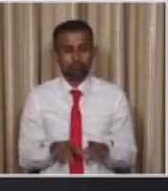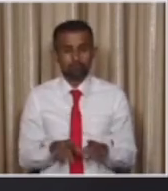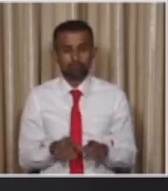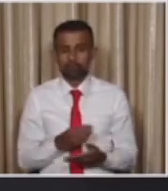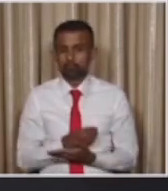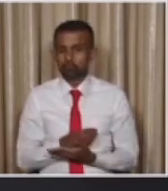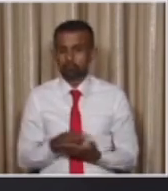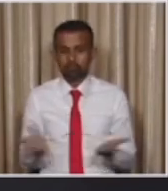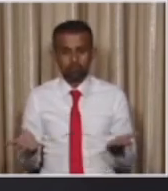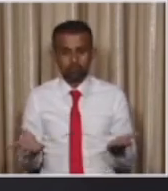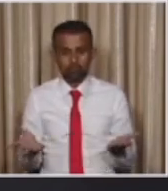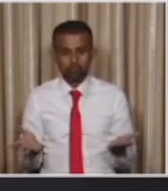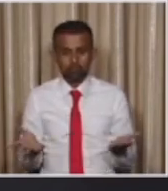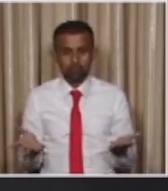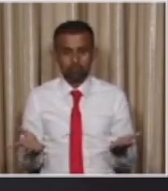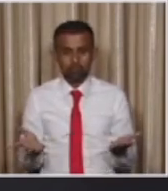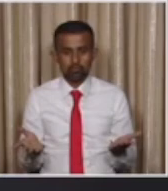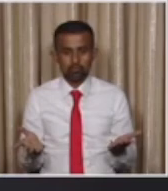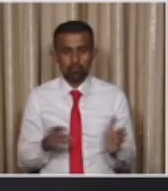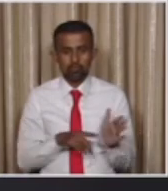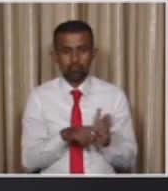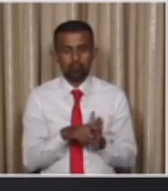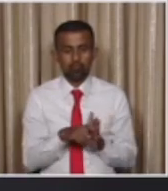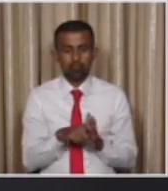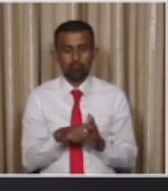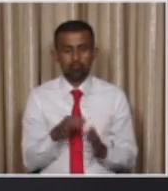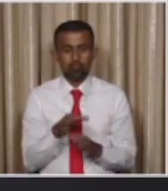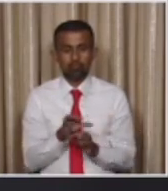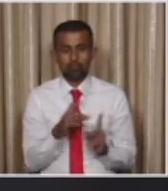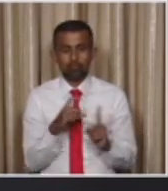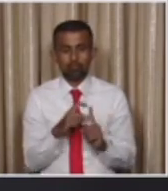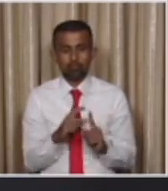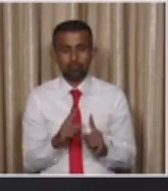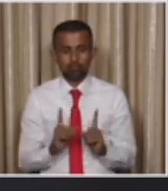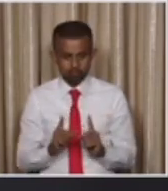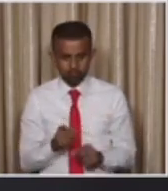විනාශ කර දමන්නේ පුරාවිද්‍යා දෙපාර්තමේන්තුව පමණද?